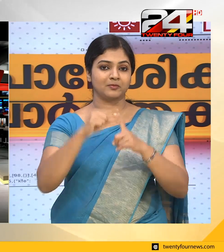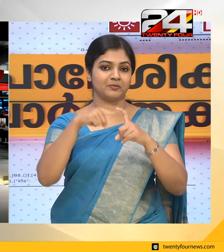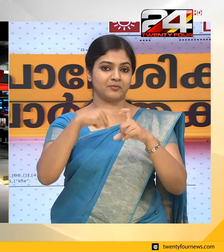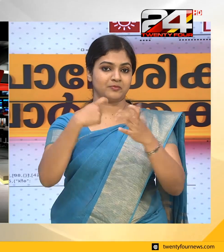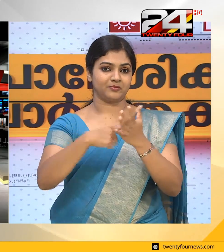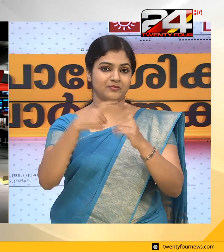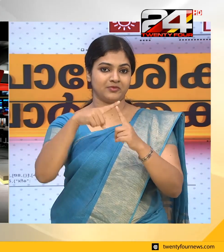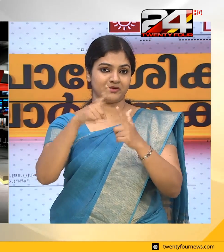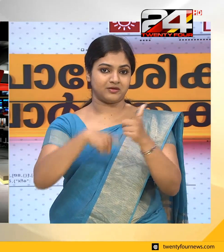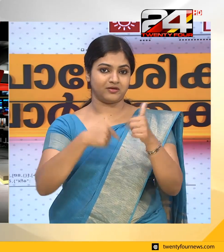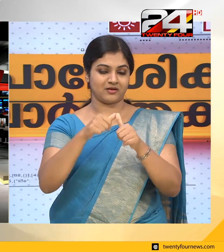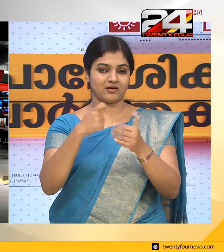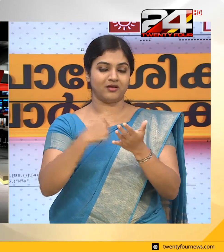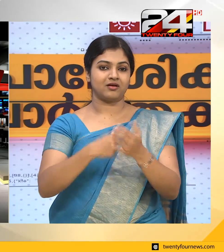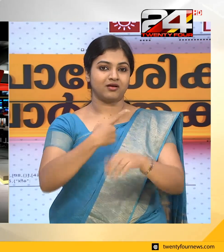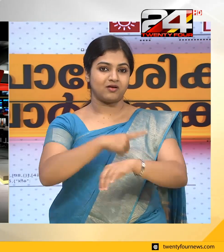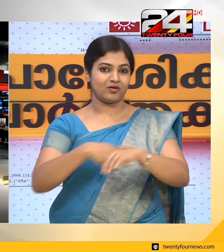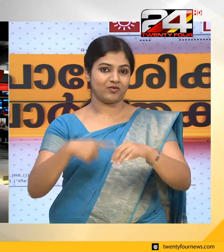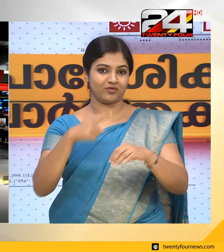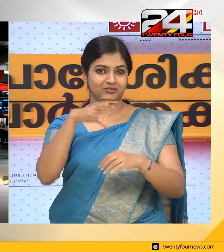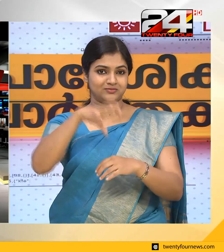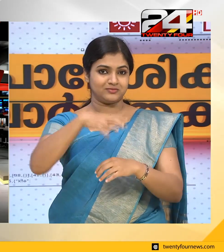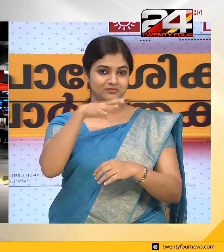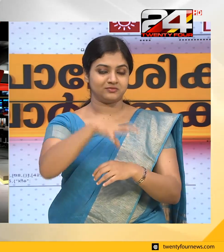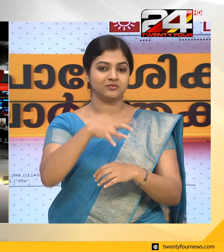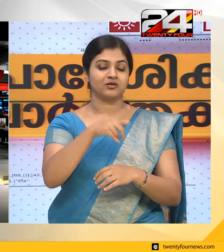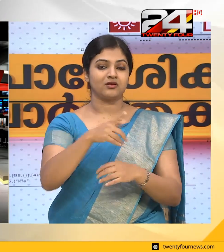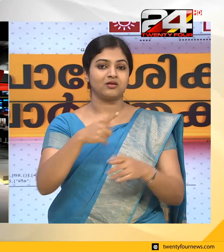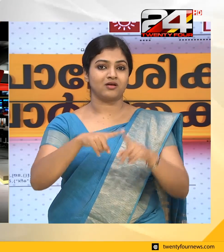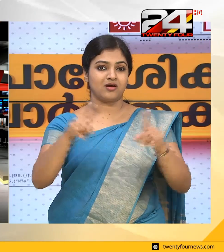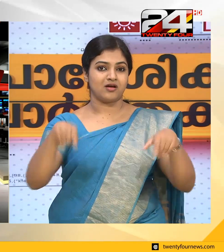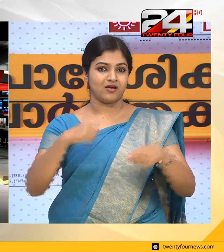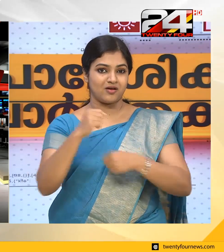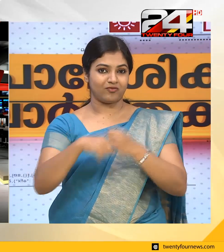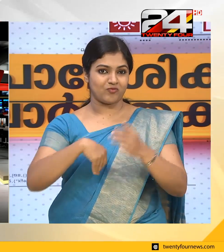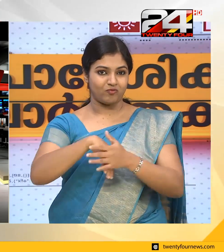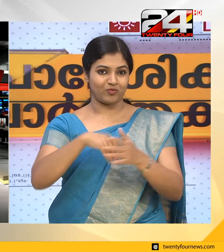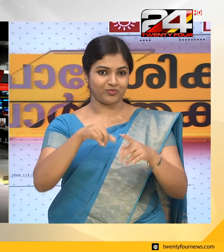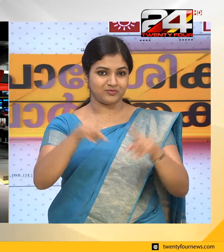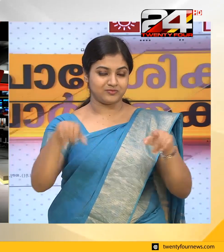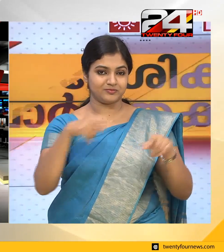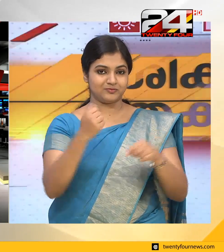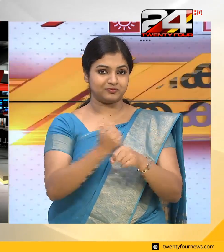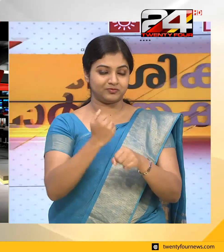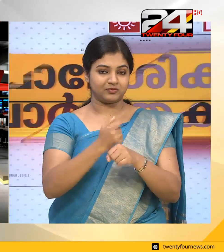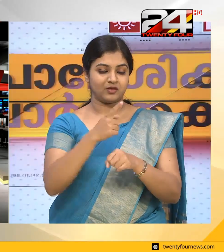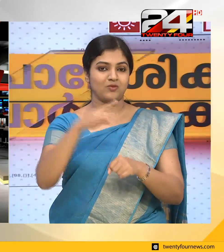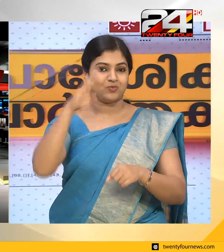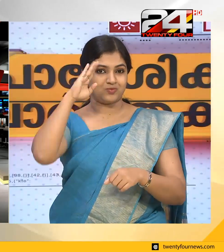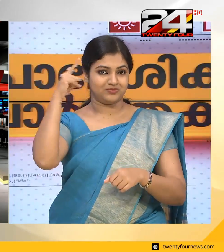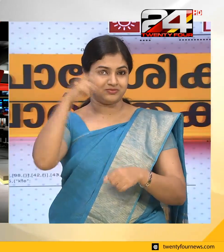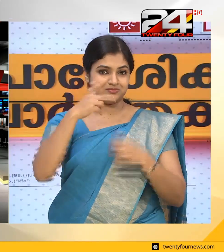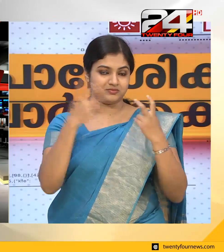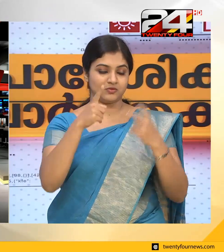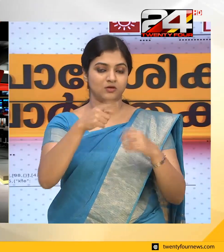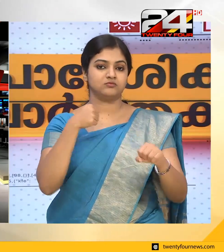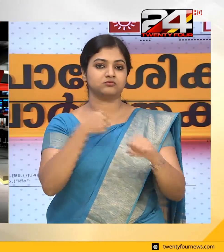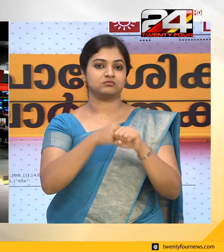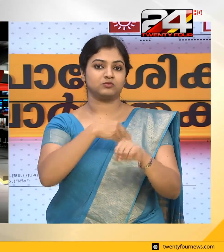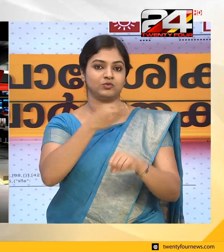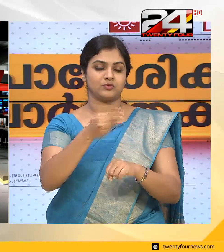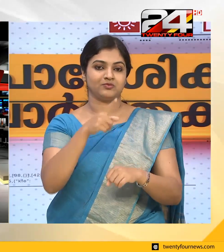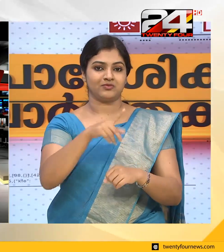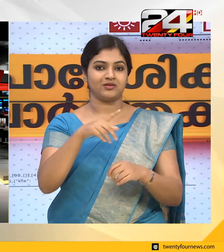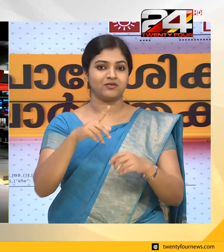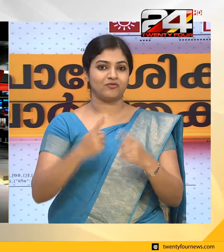പെരിയാർ കടുവ സങ്കേതത്തിലെ അനധികൃത ഗ്രൗണ്ട് നിർമ്മാണം അന്വേഷിക്കാനെത്തിയ വനംവകുപ്പ് ഇന്റലിജൻസ് വിഭാഗം ഉദ്യോഗസ്ഥന് മർദ്ദനമേറ്റു. വനംവകുപ്പിലെ